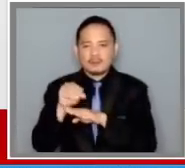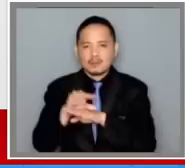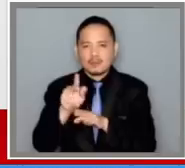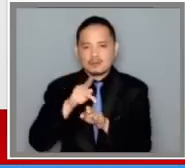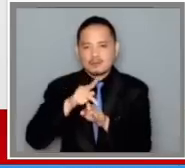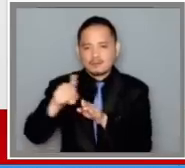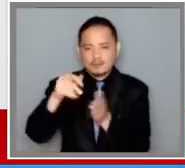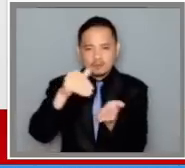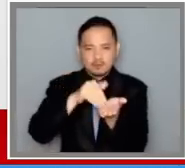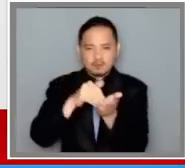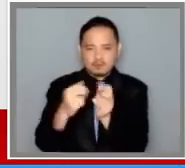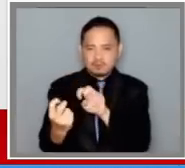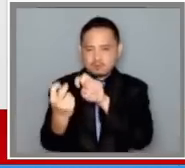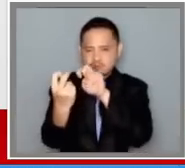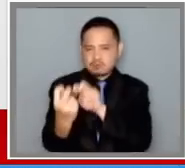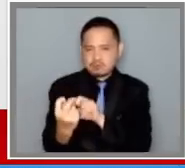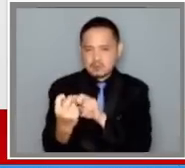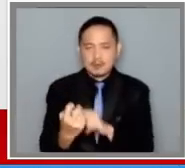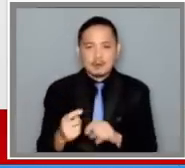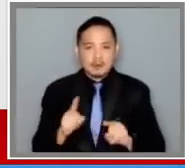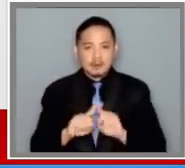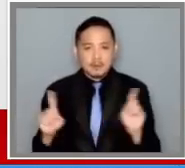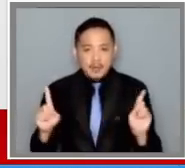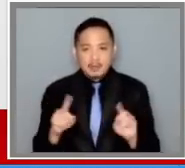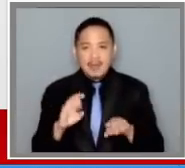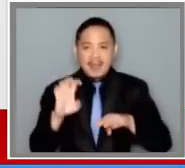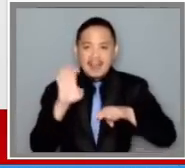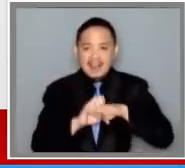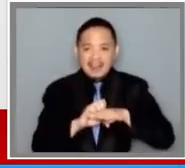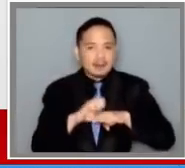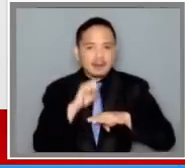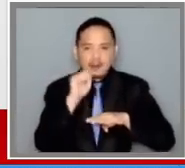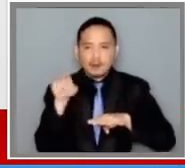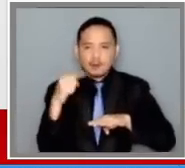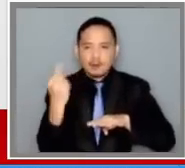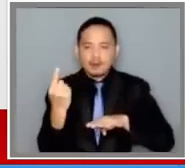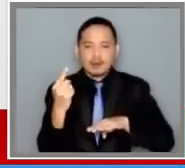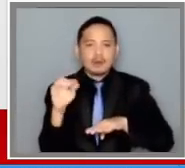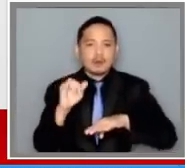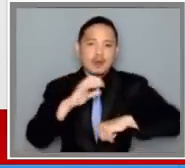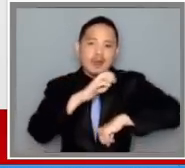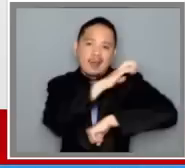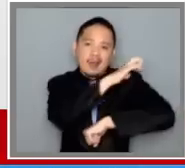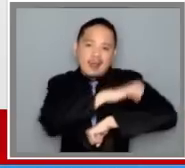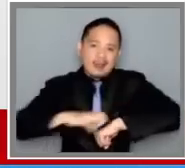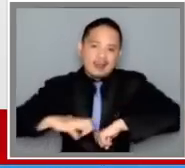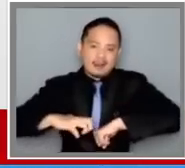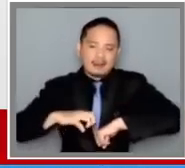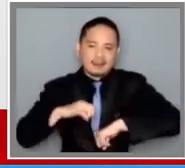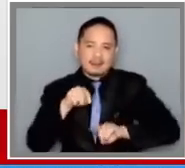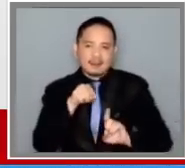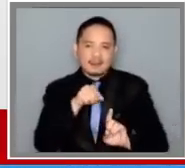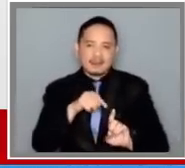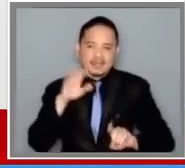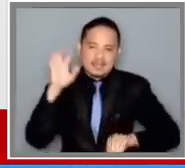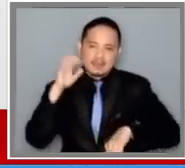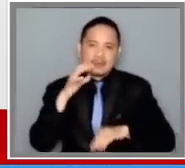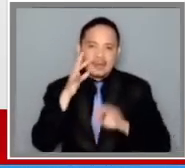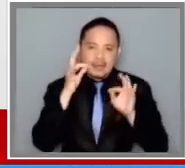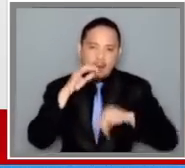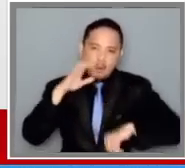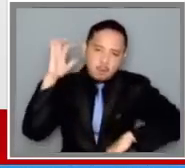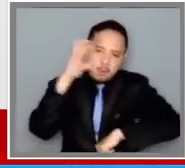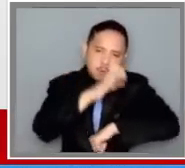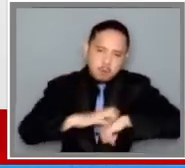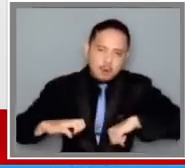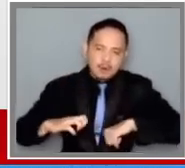Pero paalala natin, hindi lang yan kagat, ha? Pati ho, kalmot, di ba? Yes, kalmot ng pusa o ng iba pang hayop. Pusa,